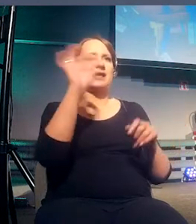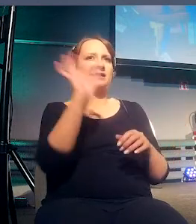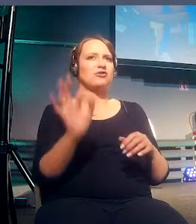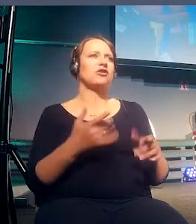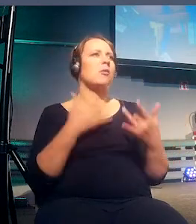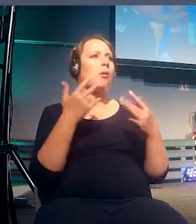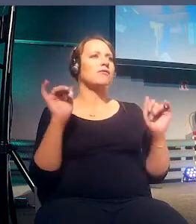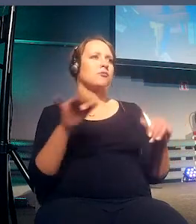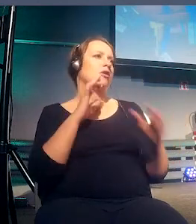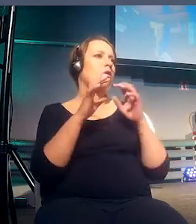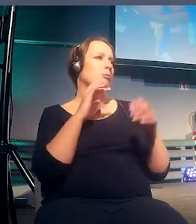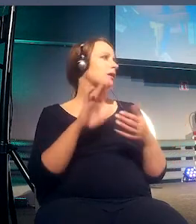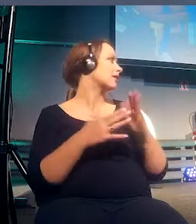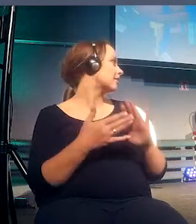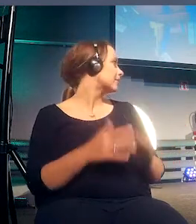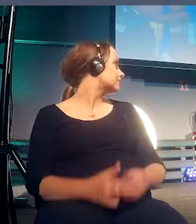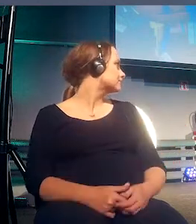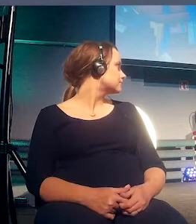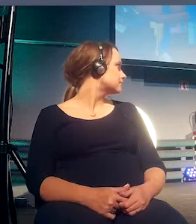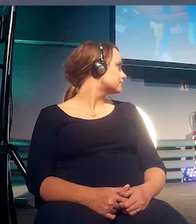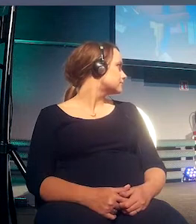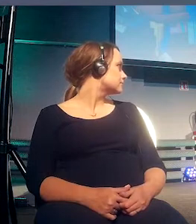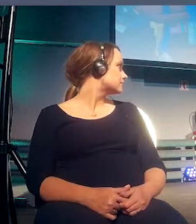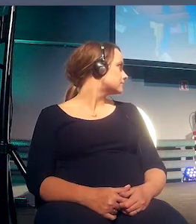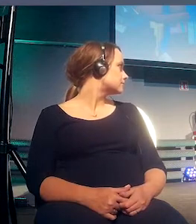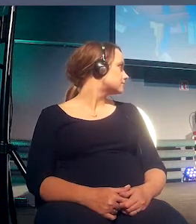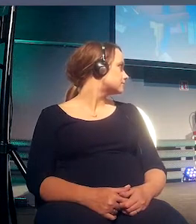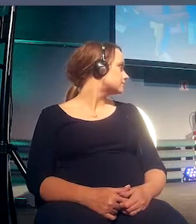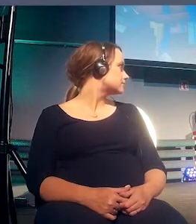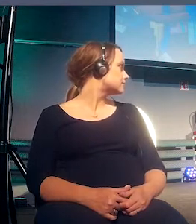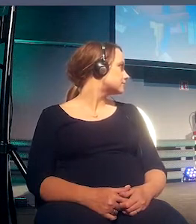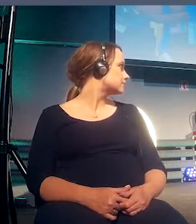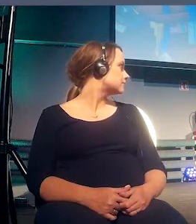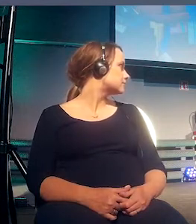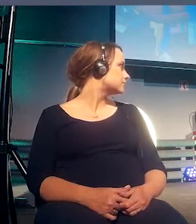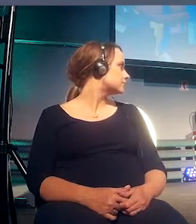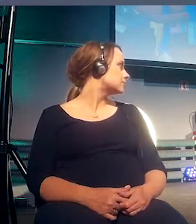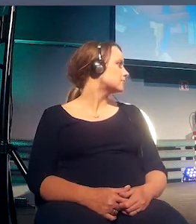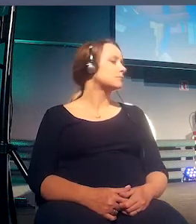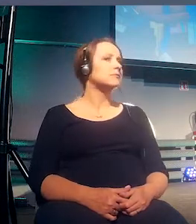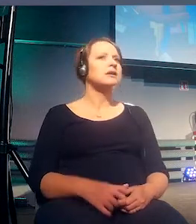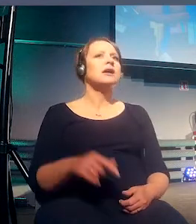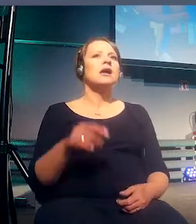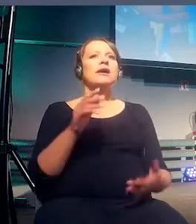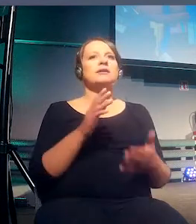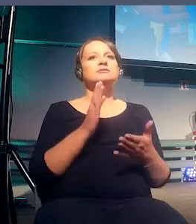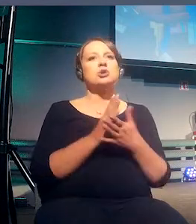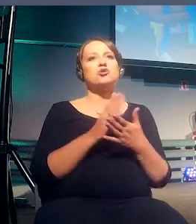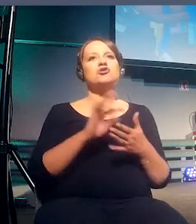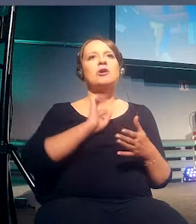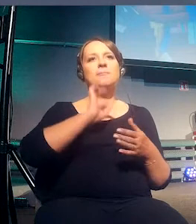ogóle skomunikować między sobą. Kiedy już te wireframe'y znajdują się na papierze,